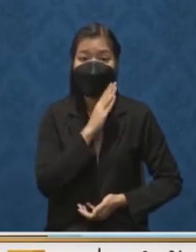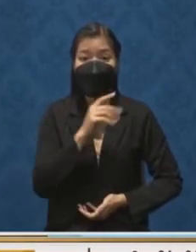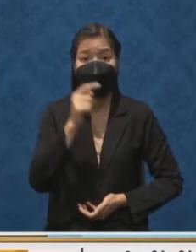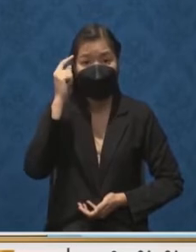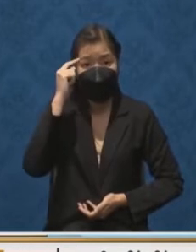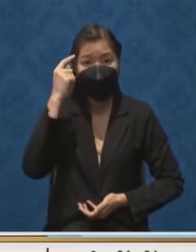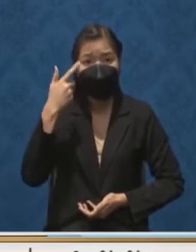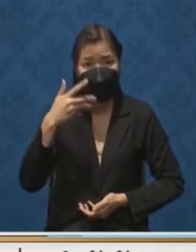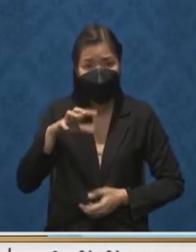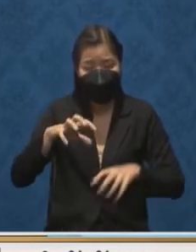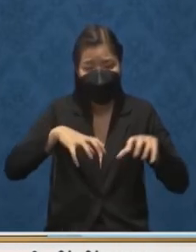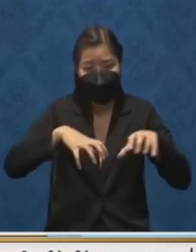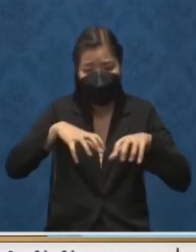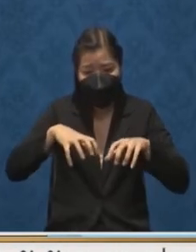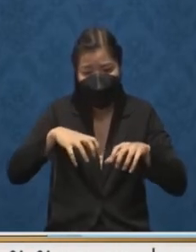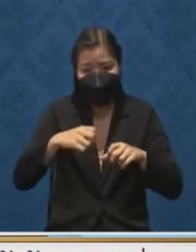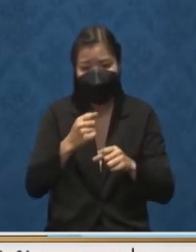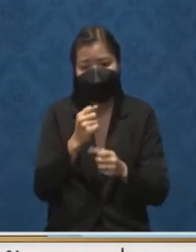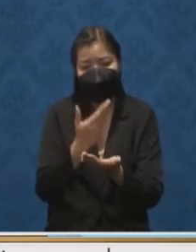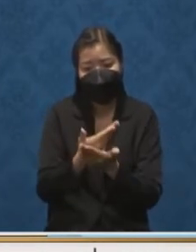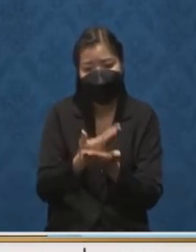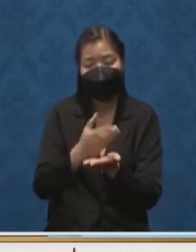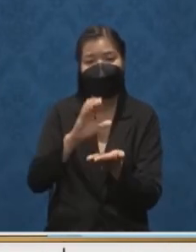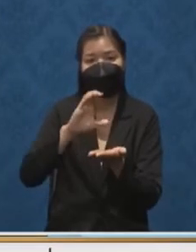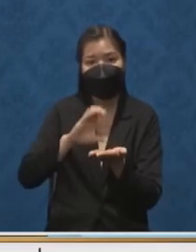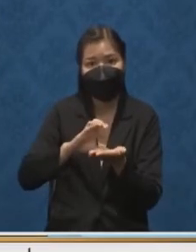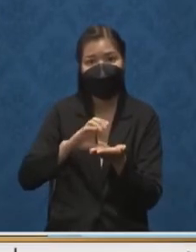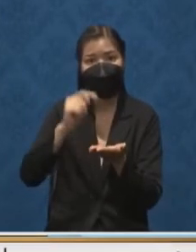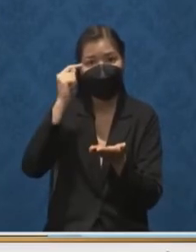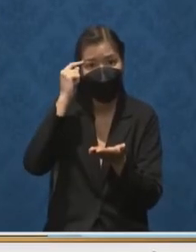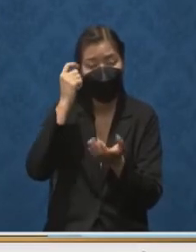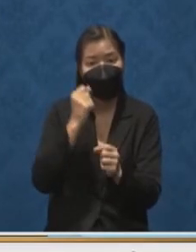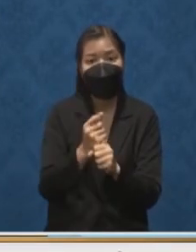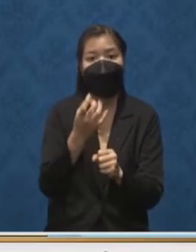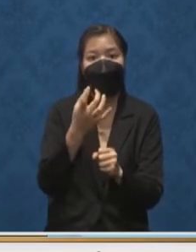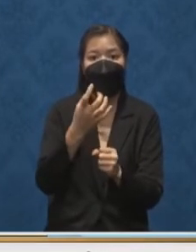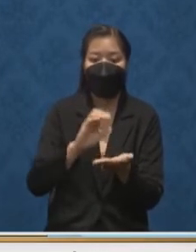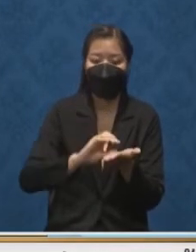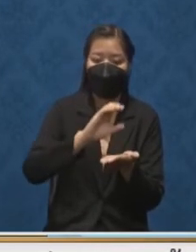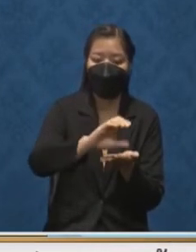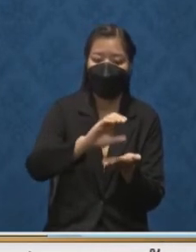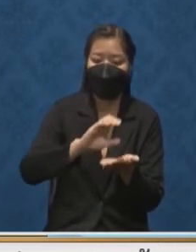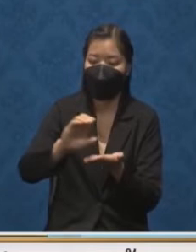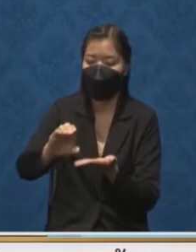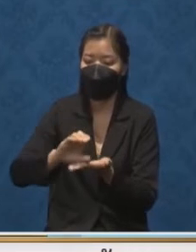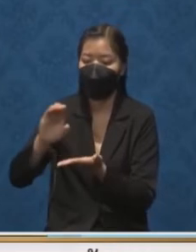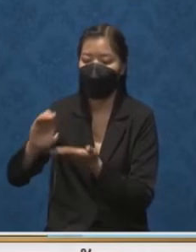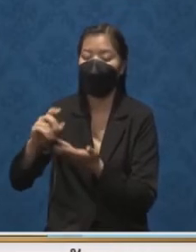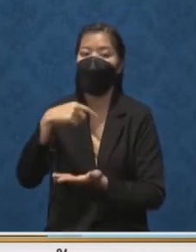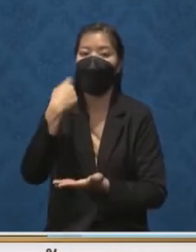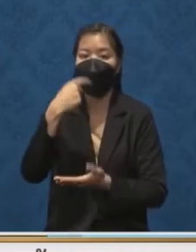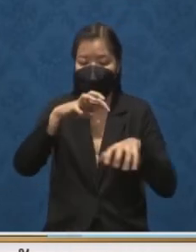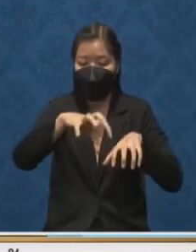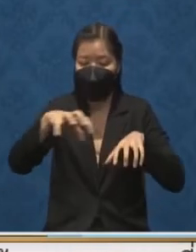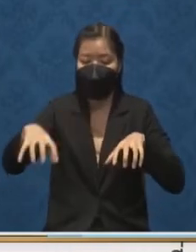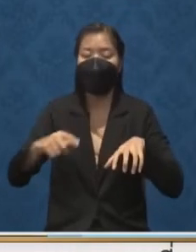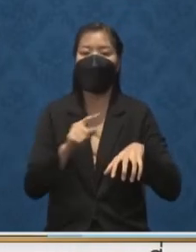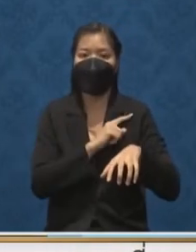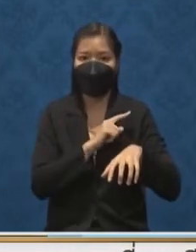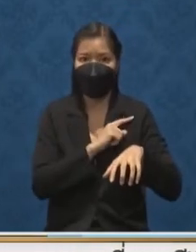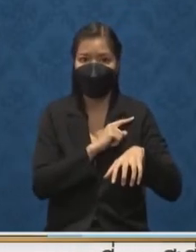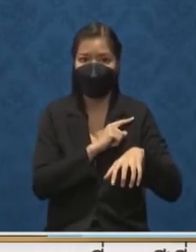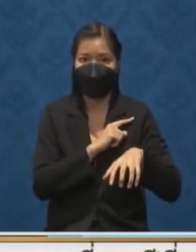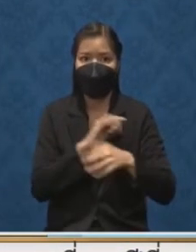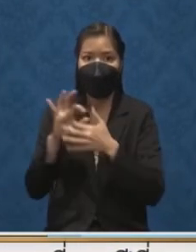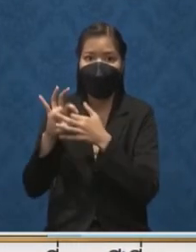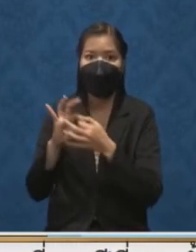ทั้งกรณีที่ท่านทราบว่าจะไปใช้ทำอะไรหน่วยงานใดเปนหนวยงานทรไปชอบมันเข้าขายมาตร